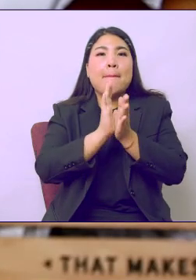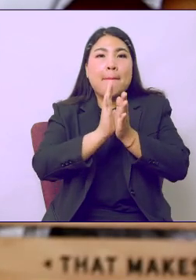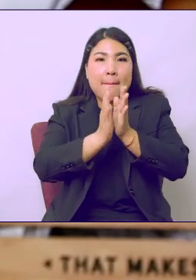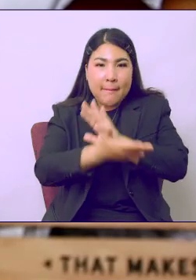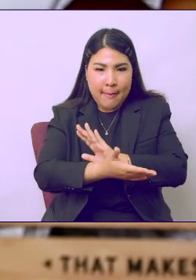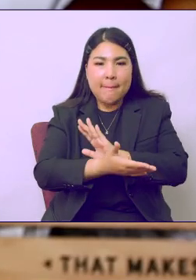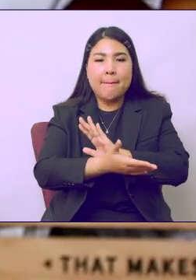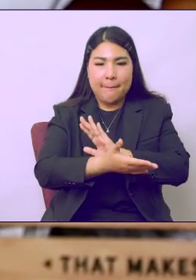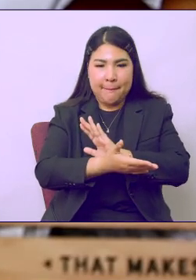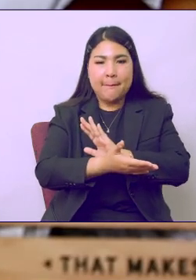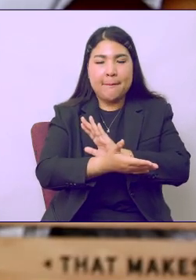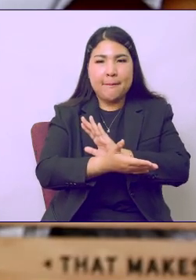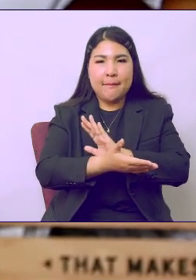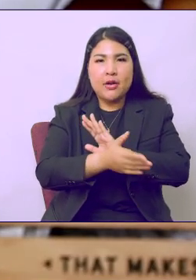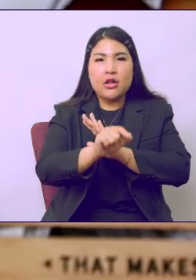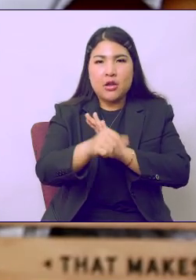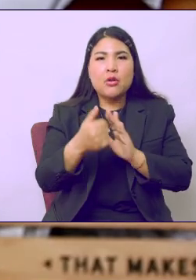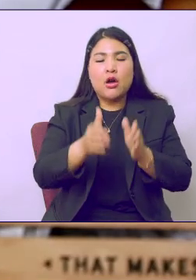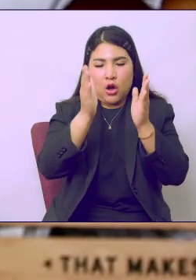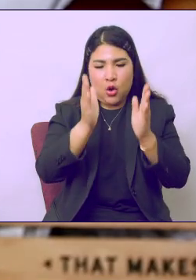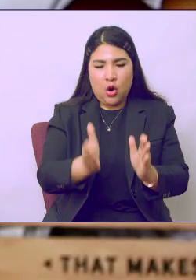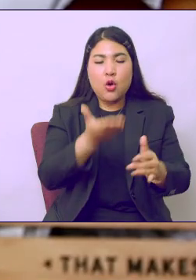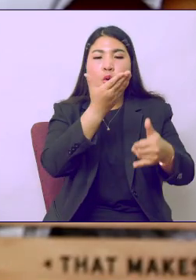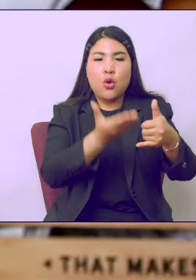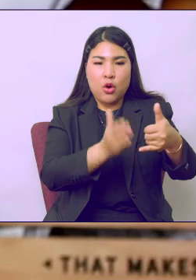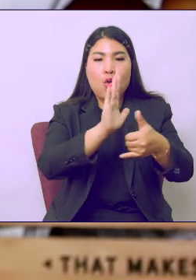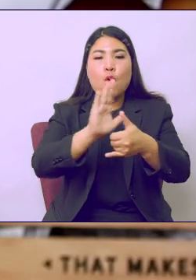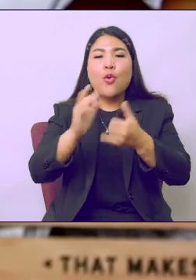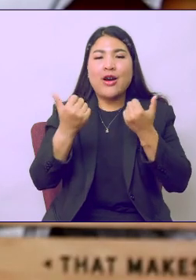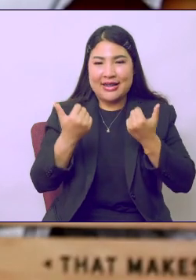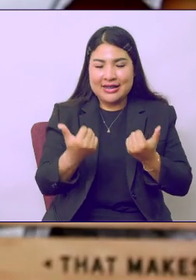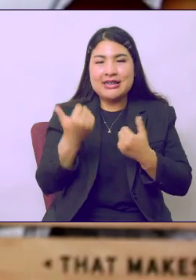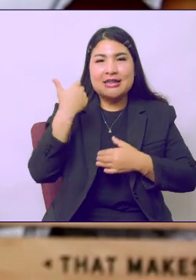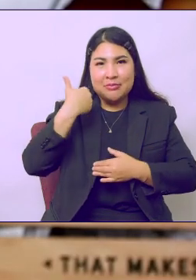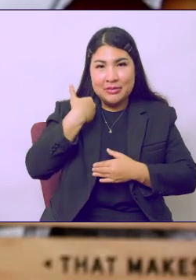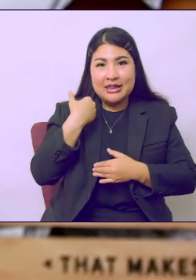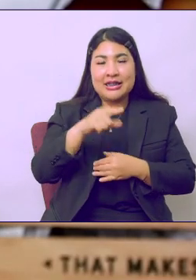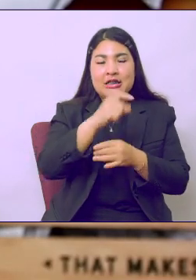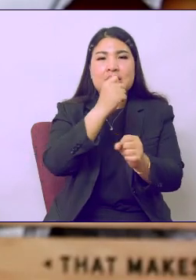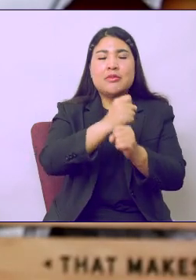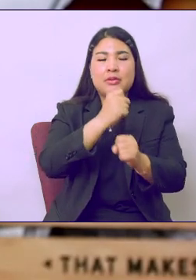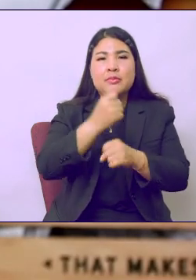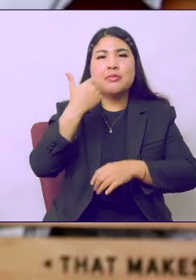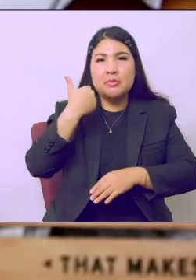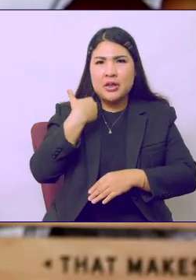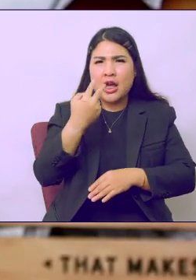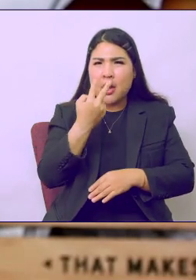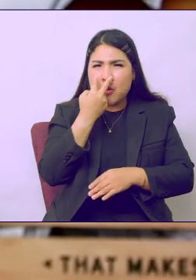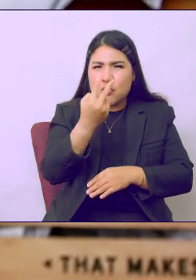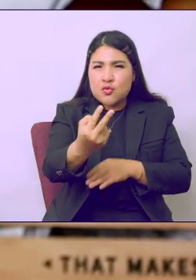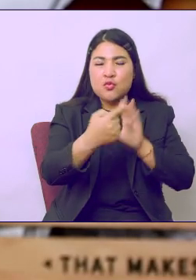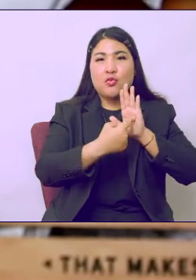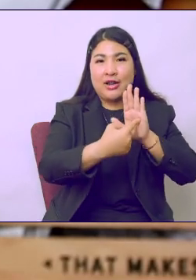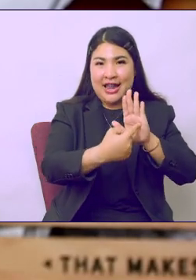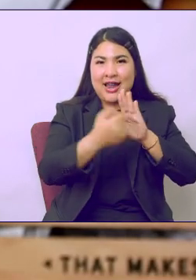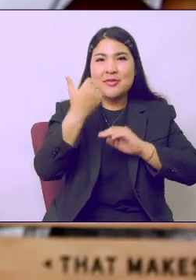สมนะครับให้เหมาะสมกับสภาพบุคคลเดี๋ยวเดี๋ยววันเนี้ยนะครับเราก็จะมี breeding Exerciseเนี่ยนะครับมาเป็นตัวอย่าง 3